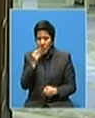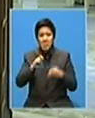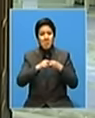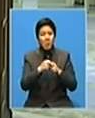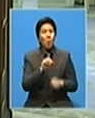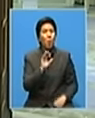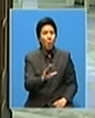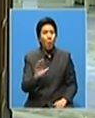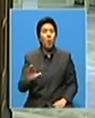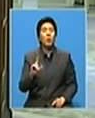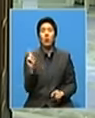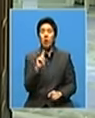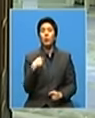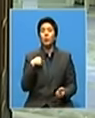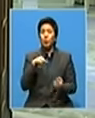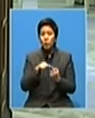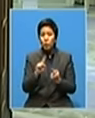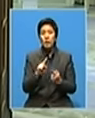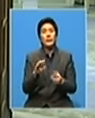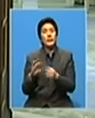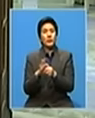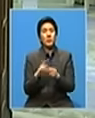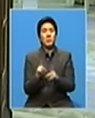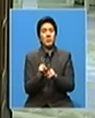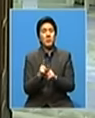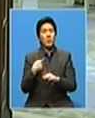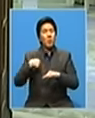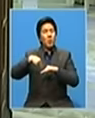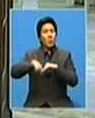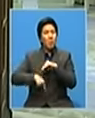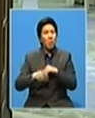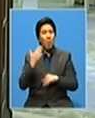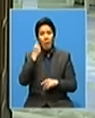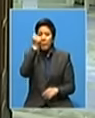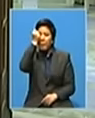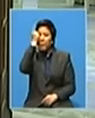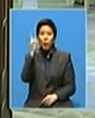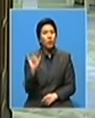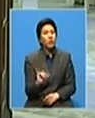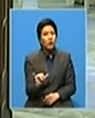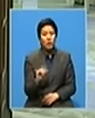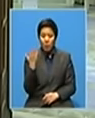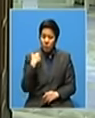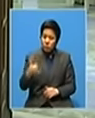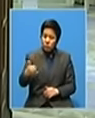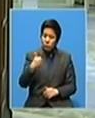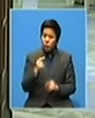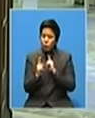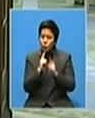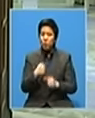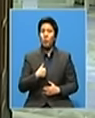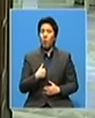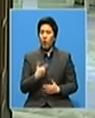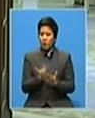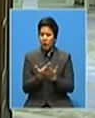นที่นั้นเกิดขึ้นอาจจะมาจากการปลูกฝังอุดมการณ์ที่ผิดไม่เข้าใจหลายท่านก็เข้ามาคุยกับผมนะครับแล้วก็บอกว่า